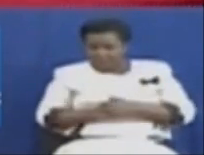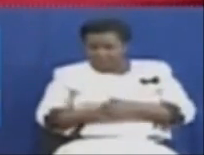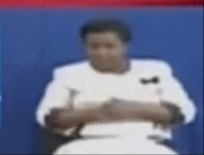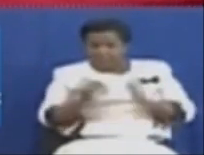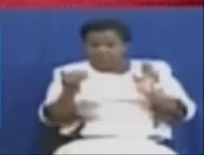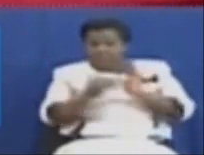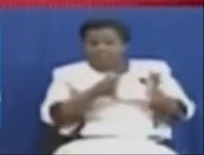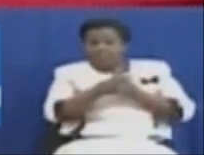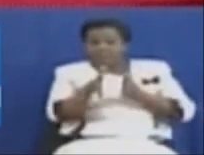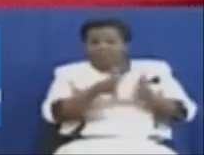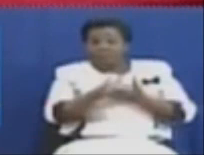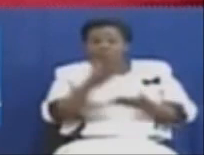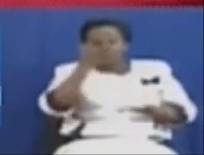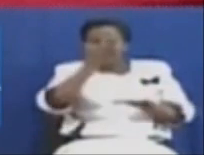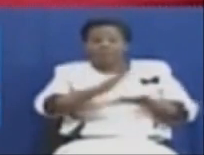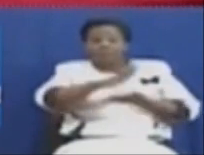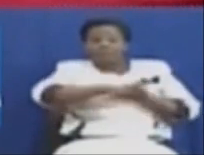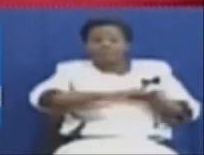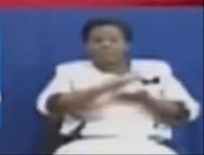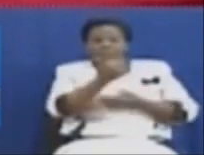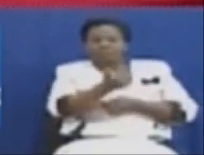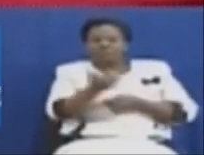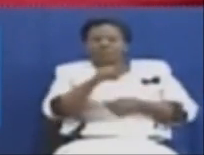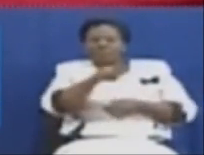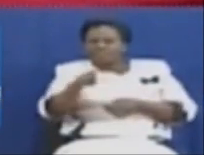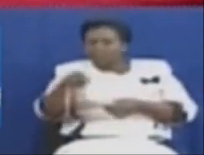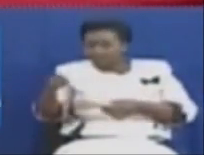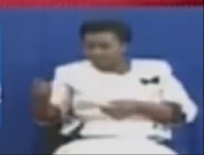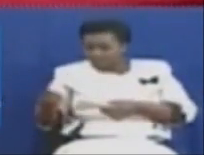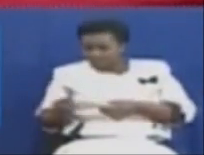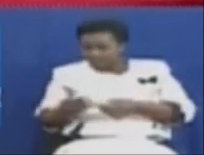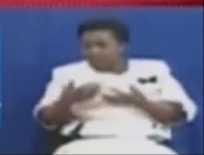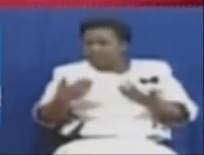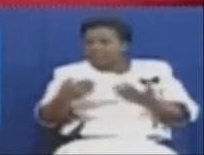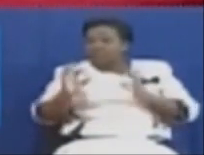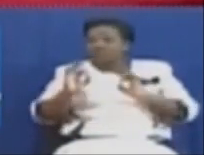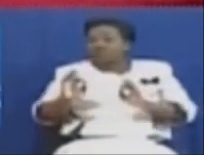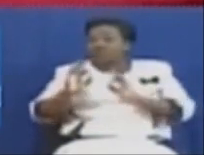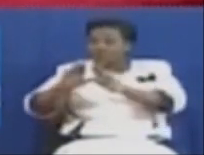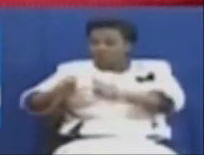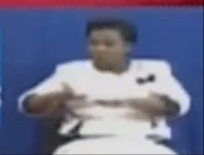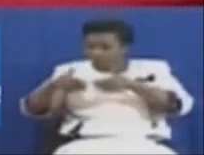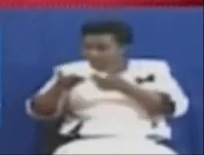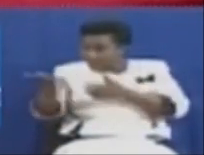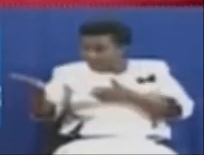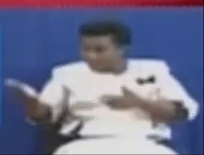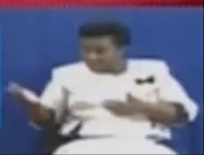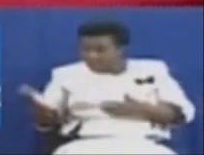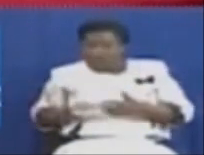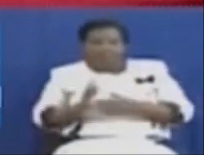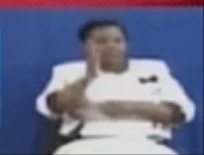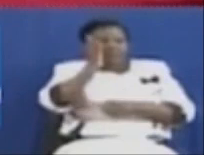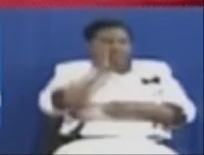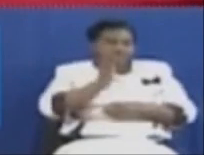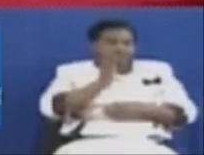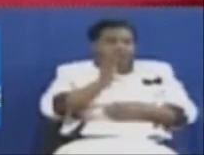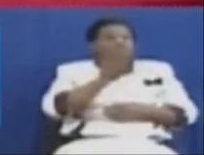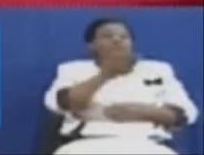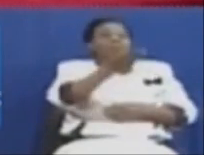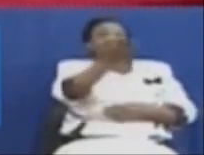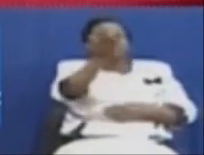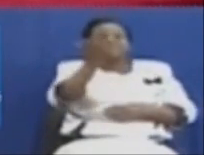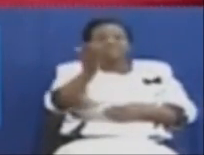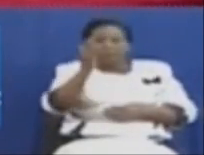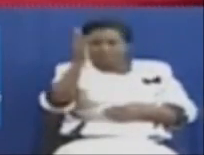Mheshimiwa Naibu Waziri wa Afya, Maendeleo ya Jamii, Jinsia, Wazee na Watoto, majibu. Mheshimiwa Naibu